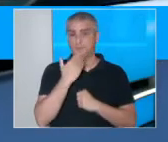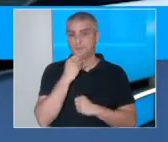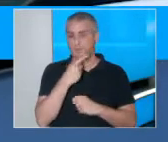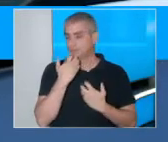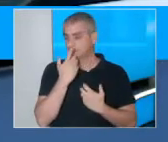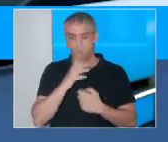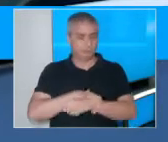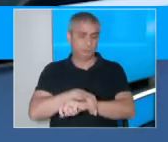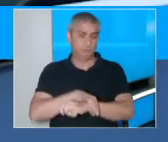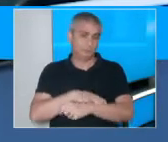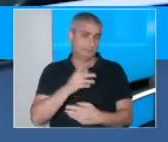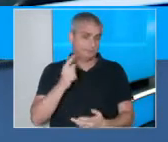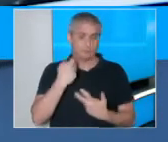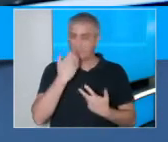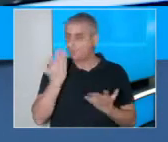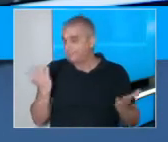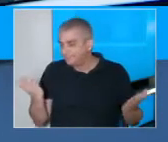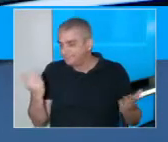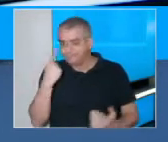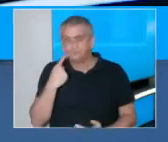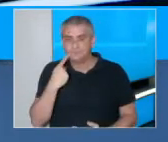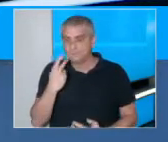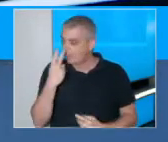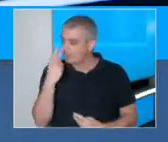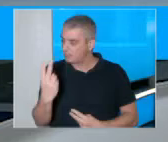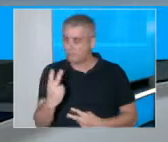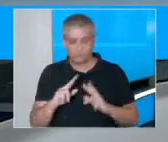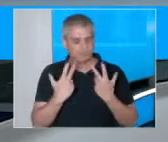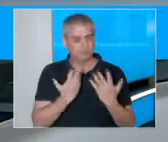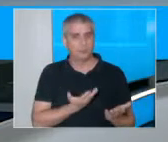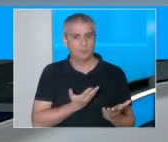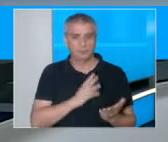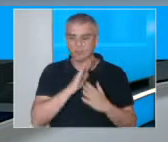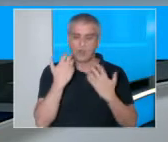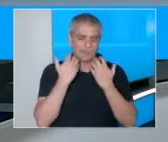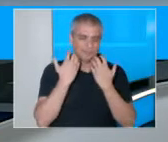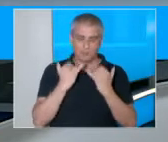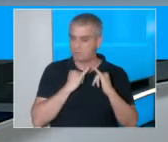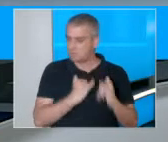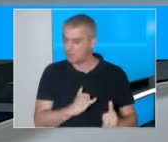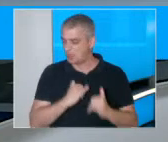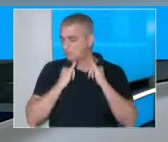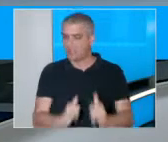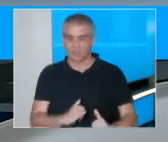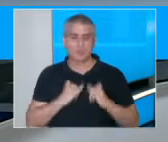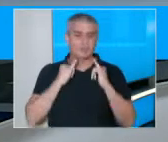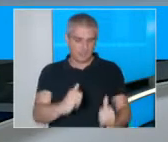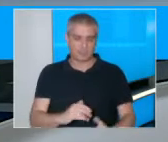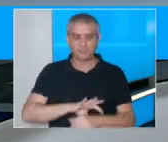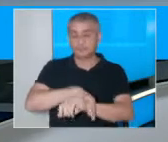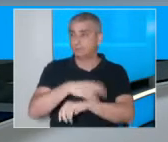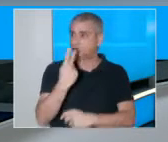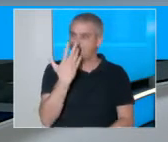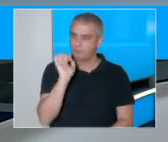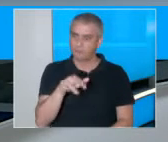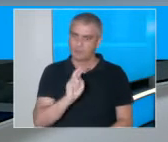סיפור הצמידים. יש פה, אתה יודע, ברמת לפחות, עזוב את הפלילי, רמת הנראות הציבורית, כל הסיפורים על המתנות ומתנות ומתנות, וצמיד בשווי